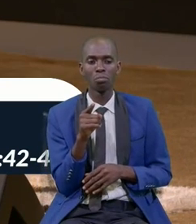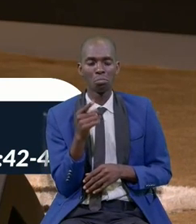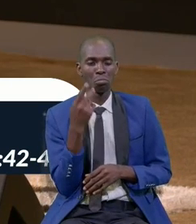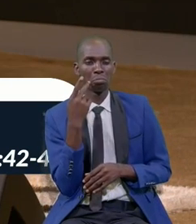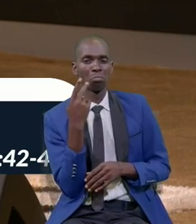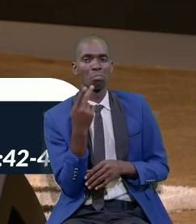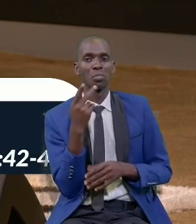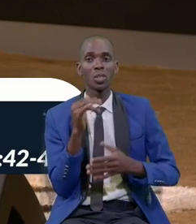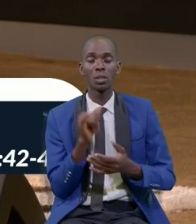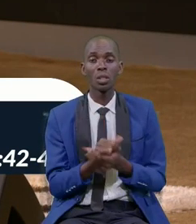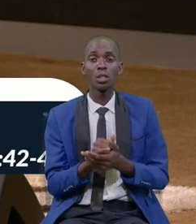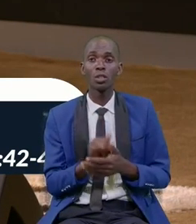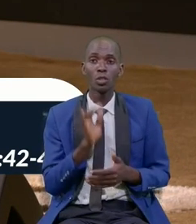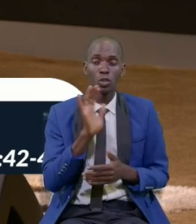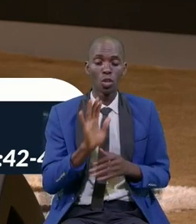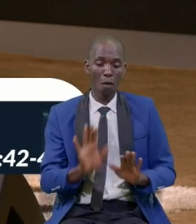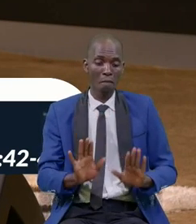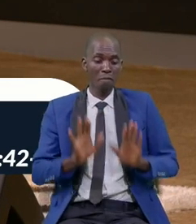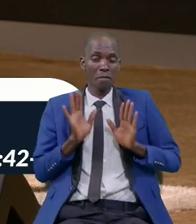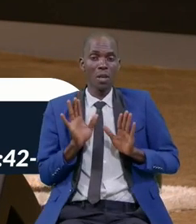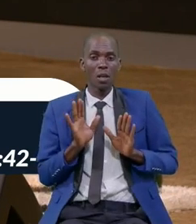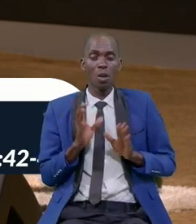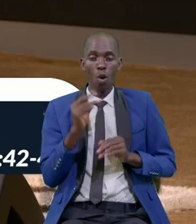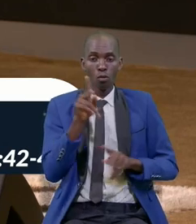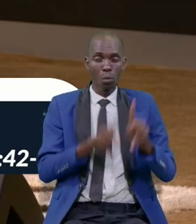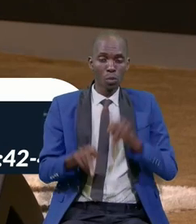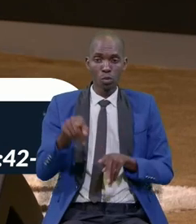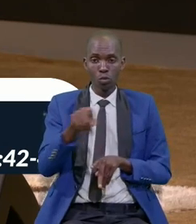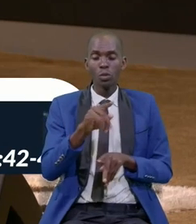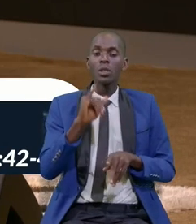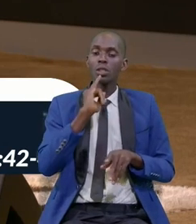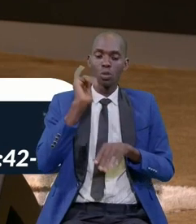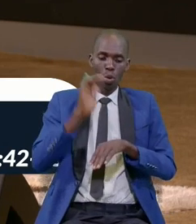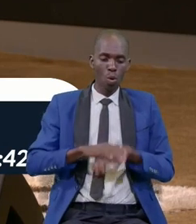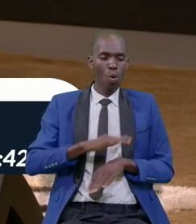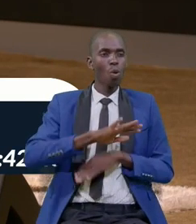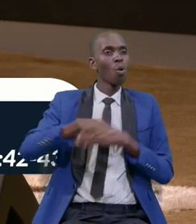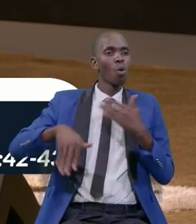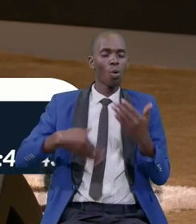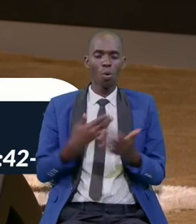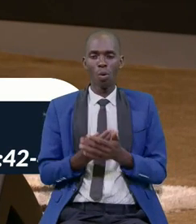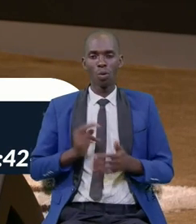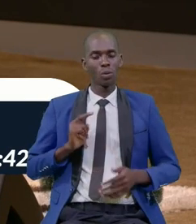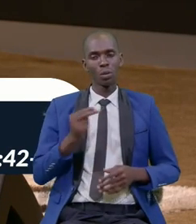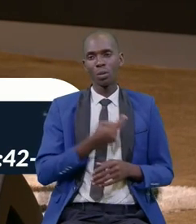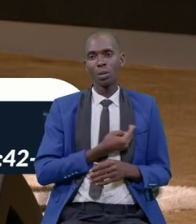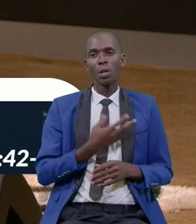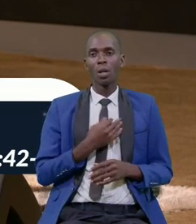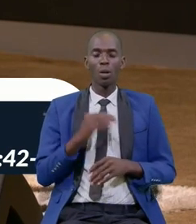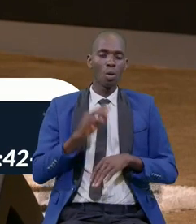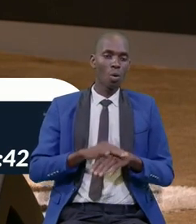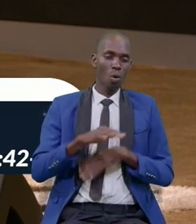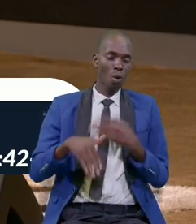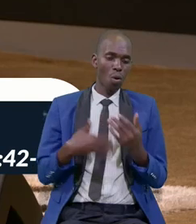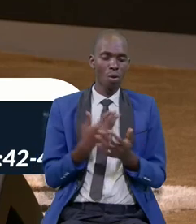que vous inspirez nous a saisis et tous les habitants